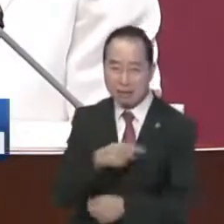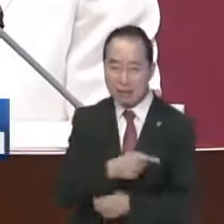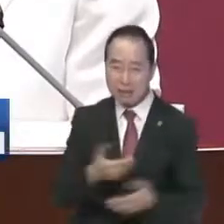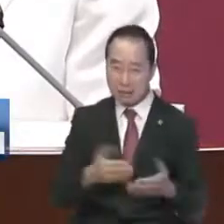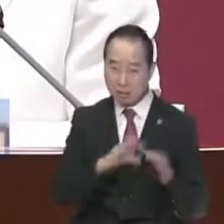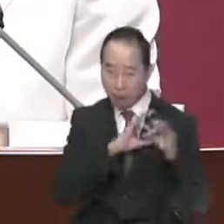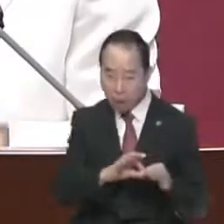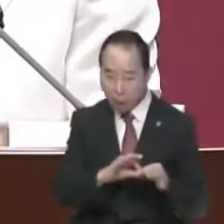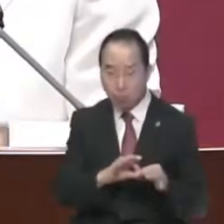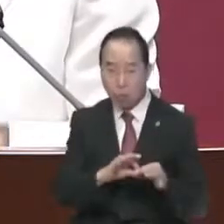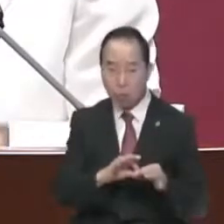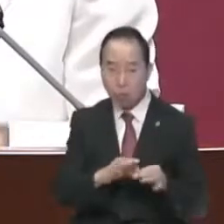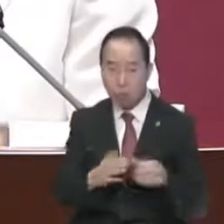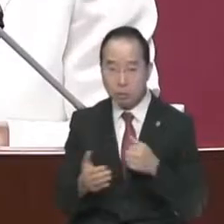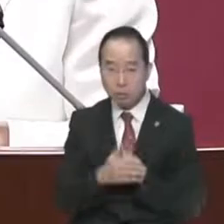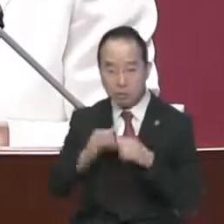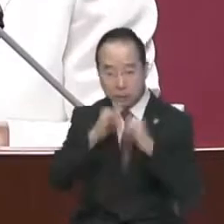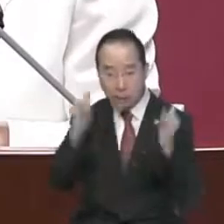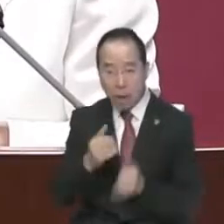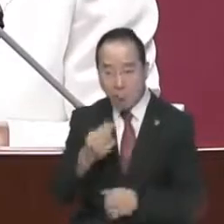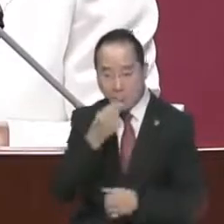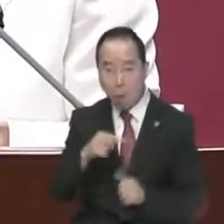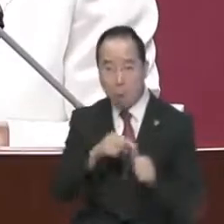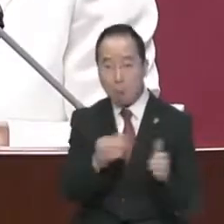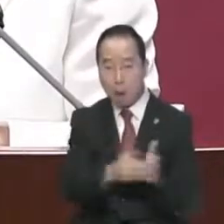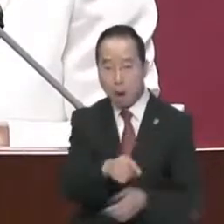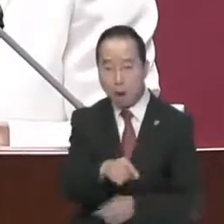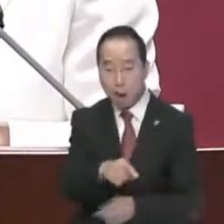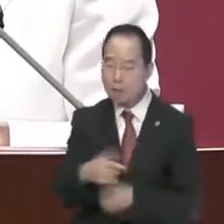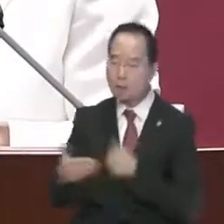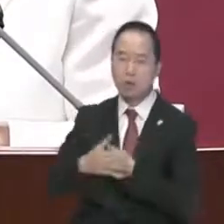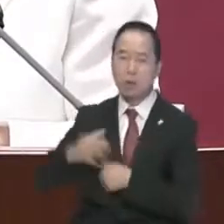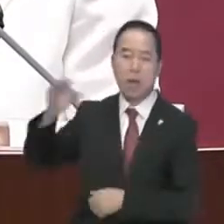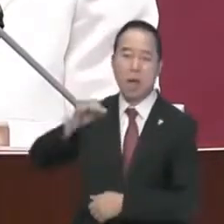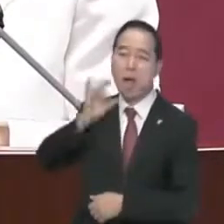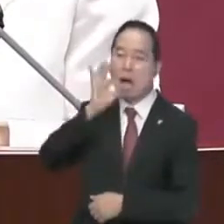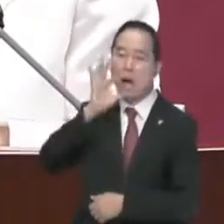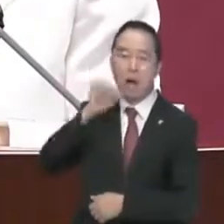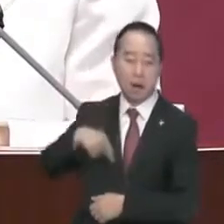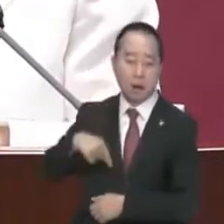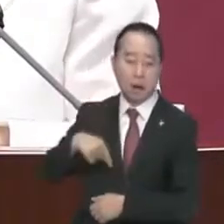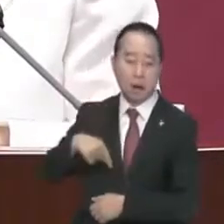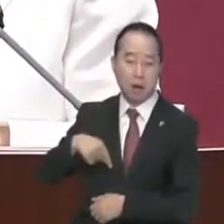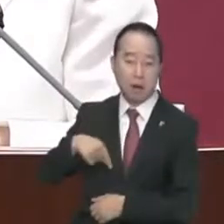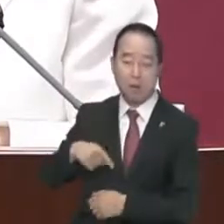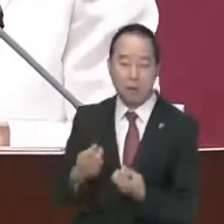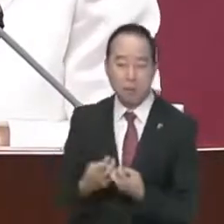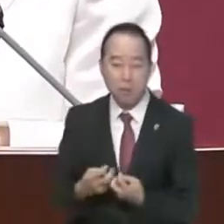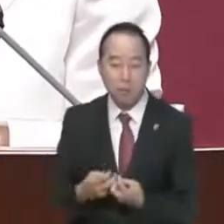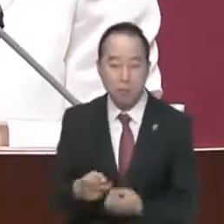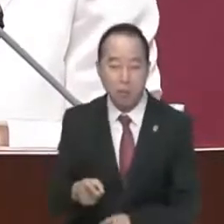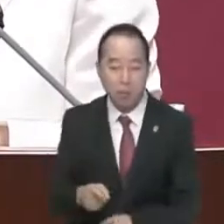하면서도 일용직 계약을 해서 사회보험에 가입되어 있기 때문에 지원 대상이 아니어서 지원도 받지 못했습니다. 어떻게 해결을